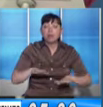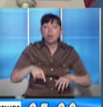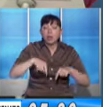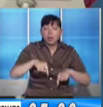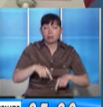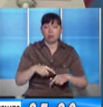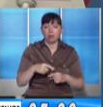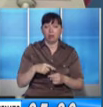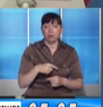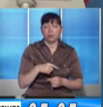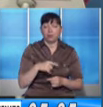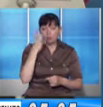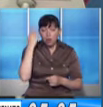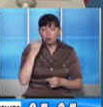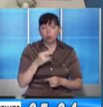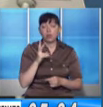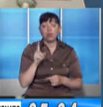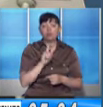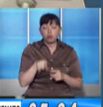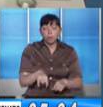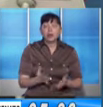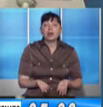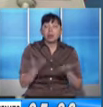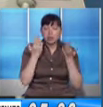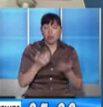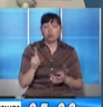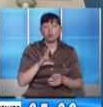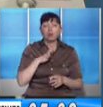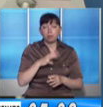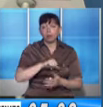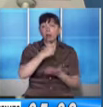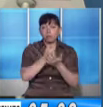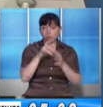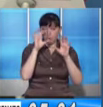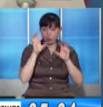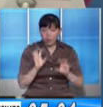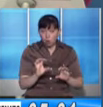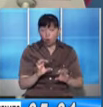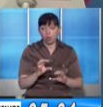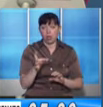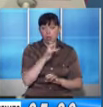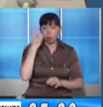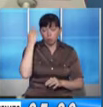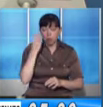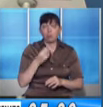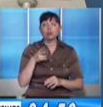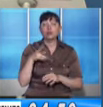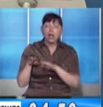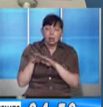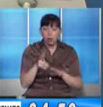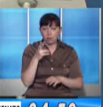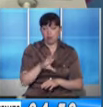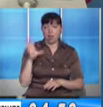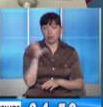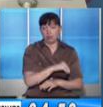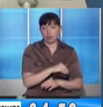autohtoni, ca să punem în capul mesii legea Da? Legea pentru toți, domnul Târguță, legea să fie